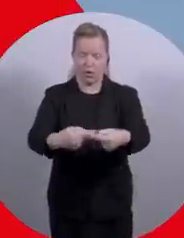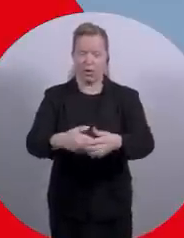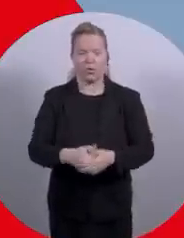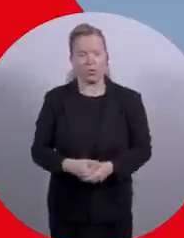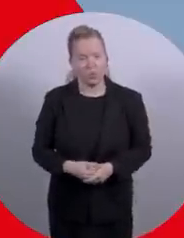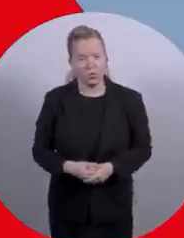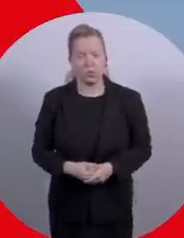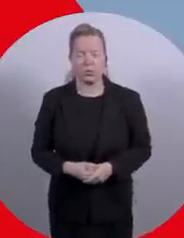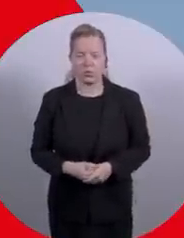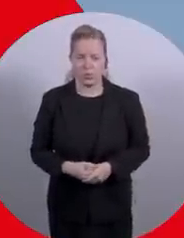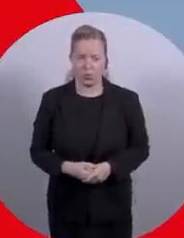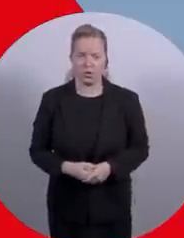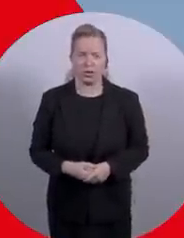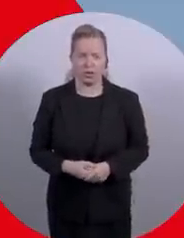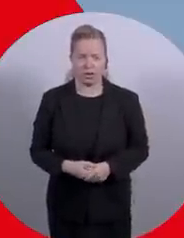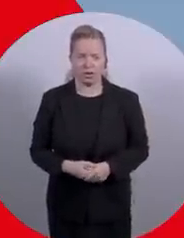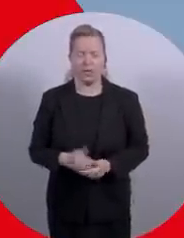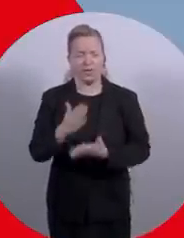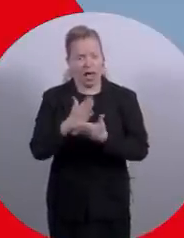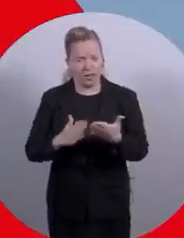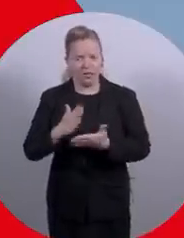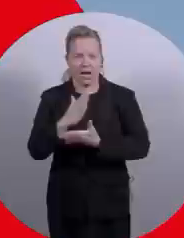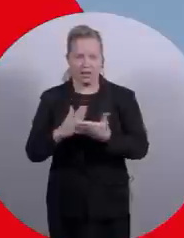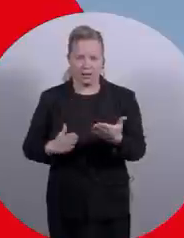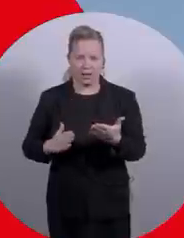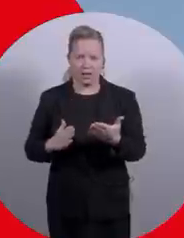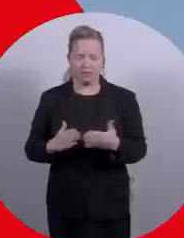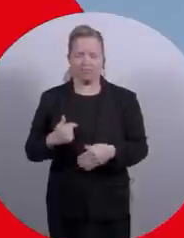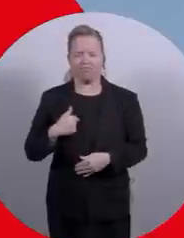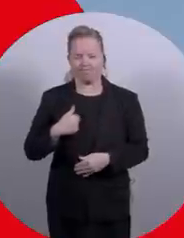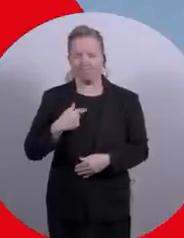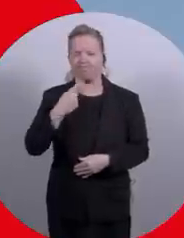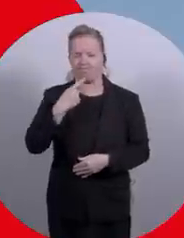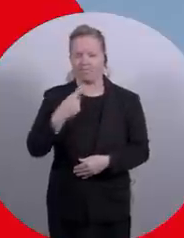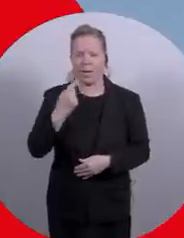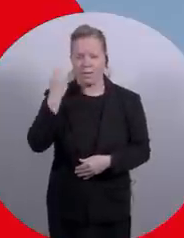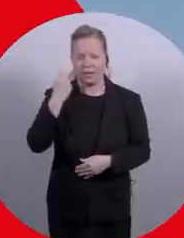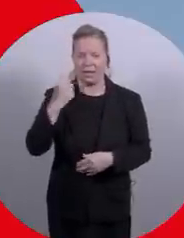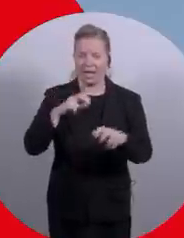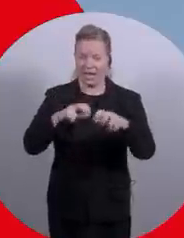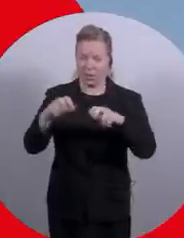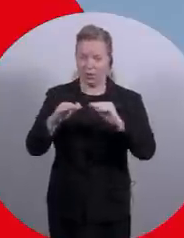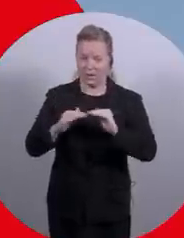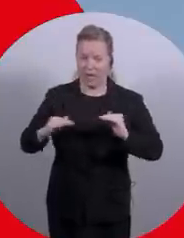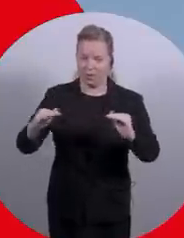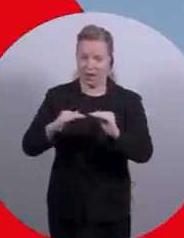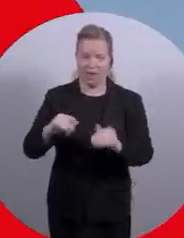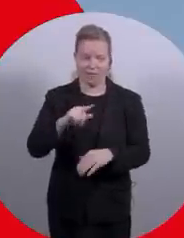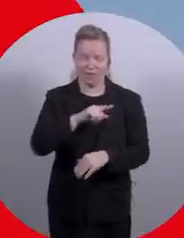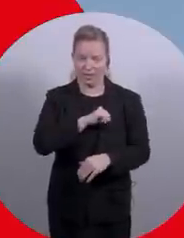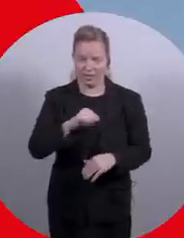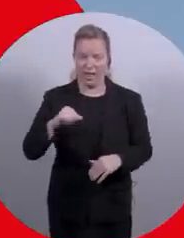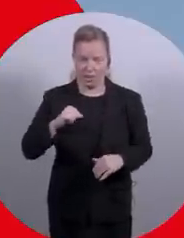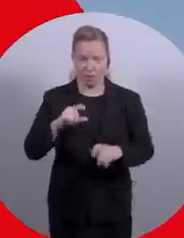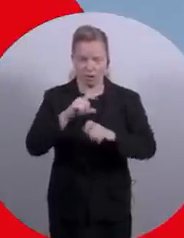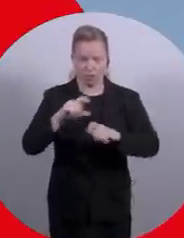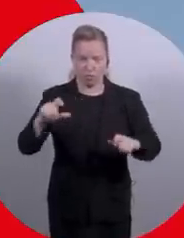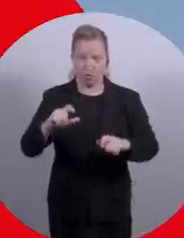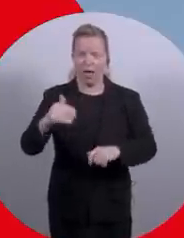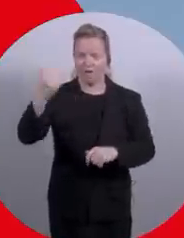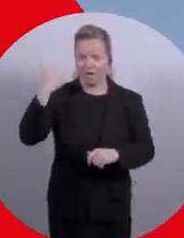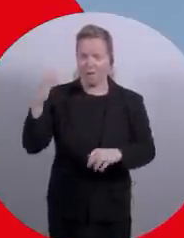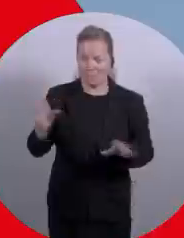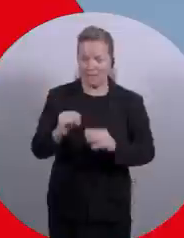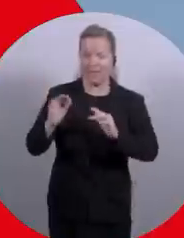teilweise und wenn ich trotz mein teilweise auf Regierungsebene selber schuld haben wir mitgewirkt oder wurden